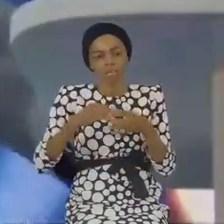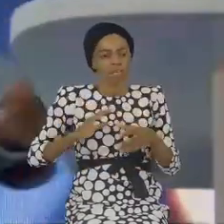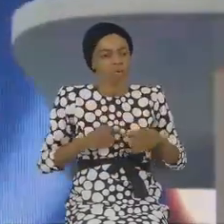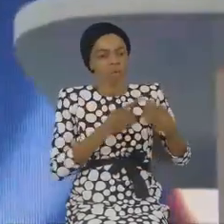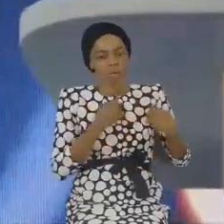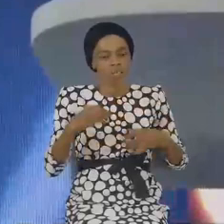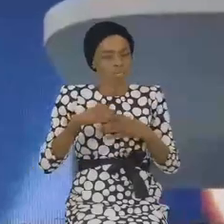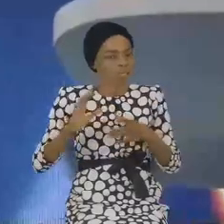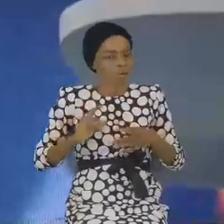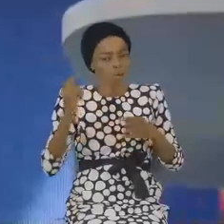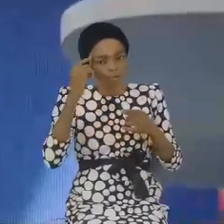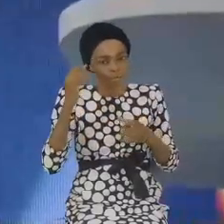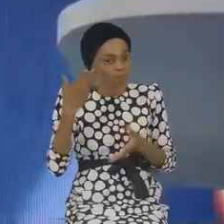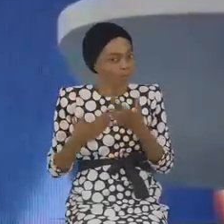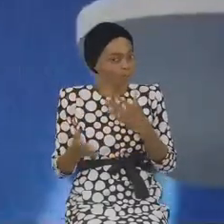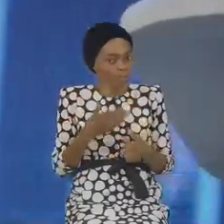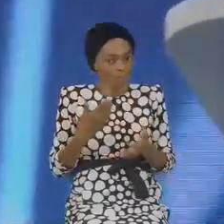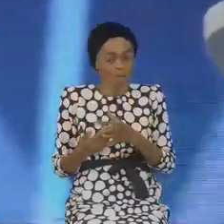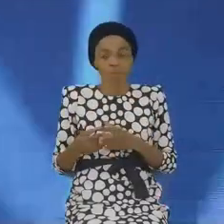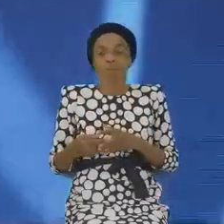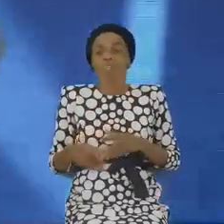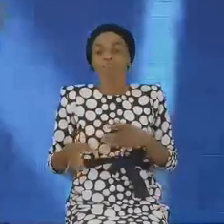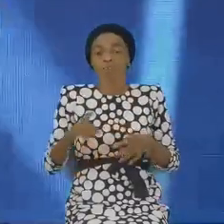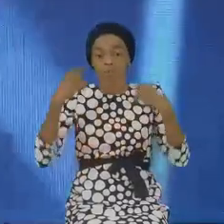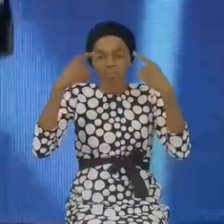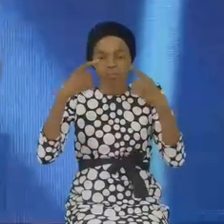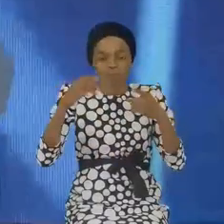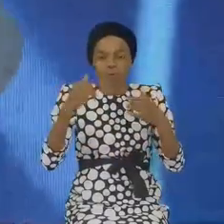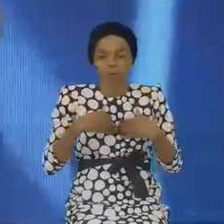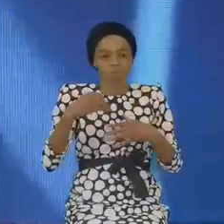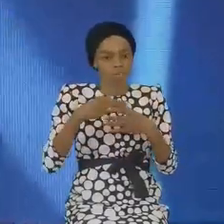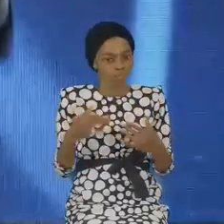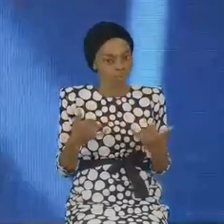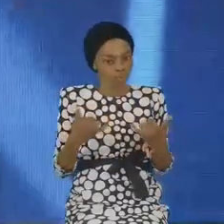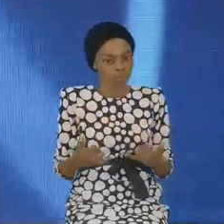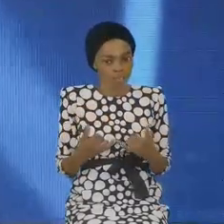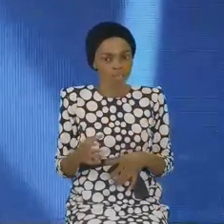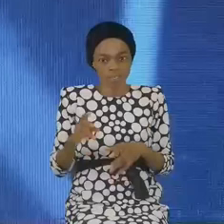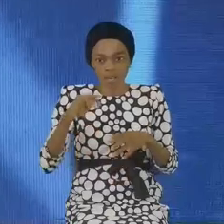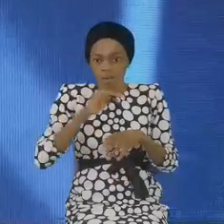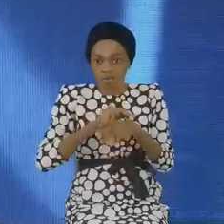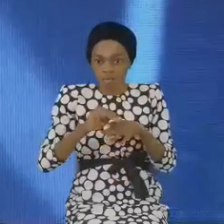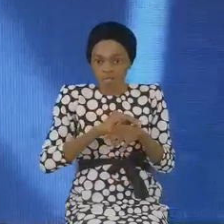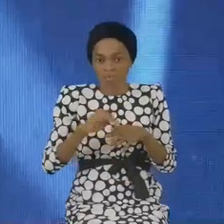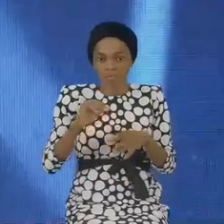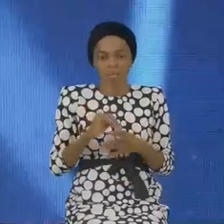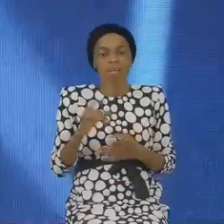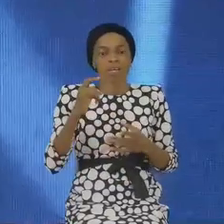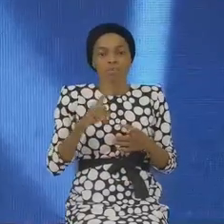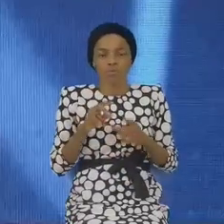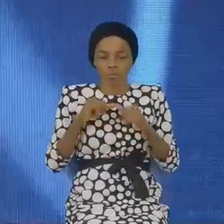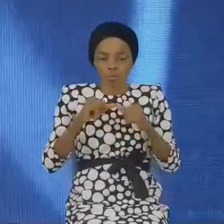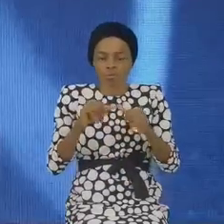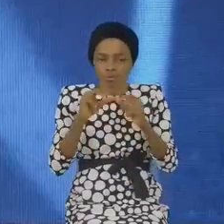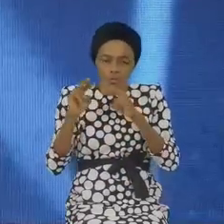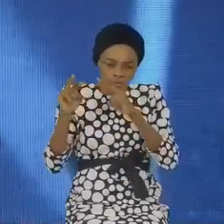que nous avons dans le ministère présent, nous devons toujours chercher une patrie. Nous devons chercher une patrie. Oh, la terre de Bela, la terre